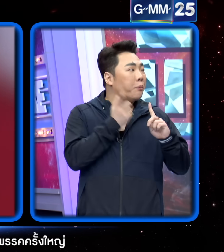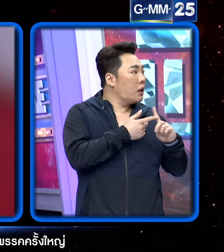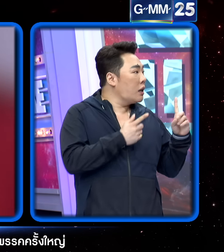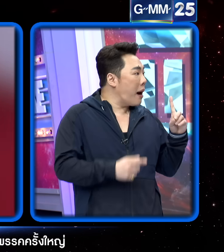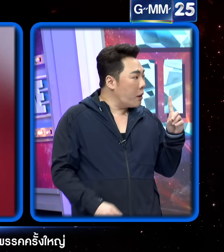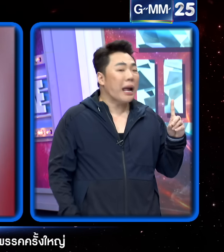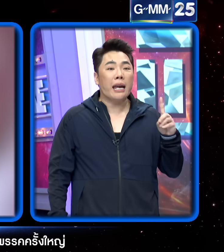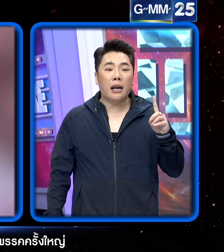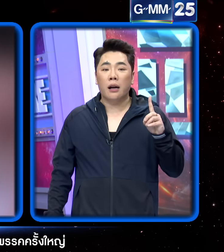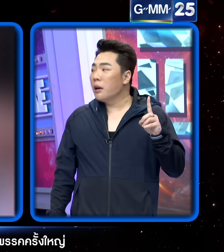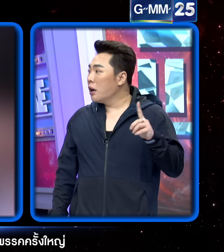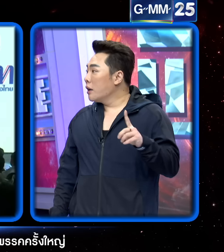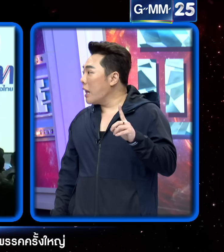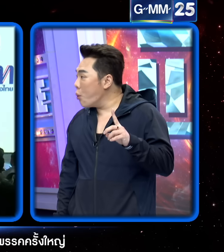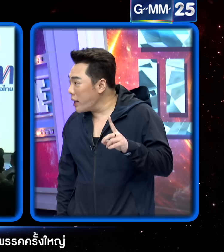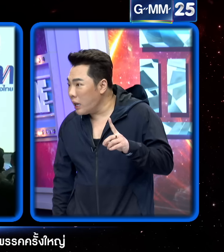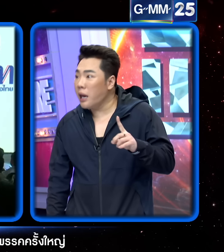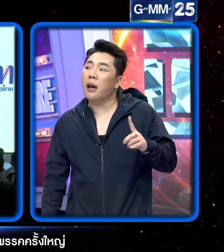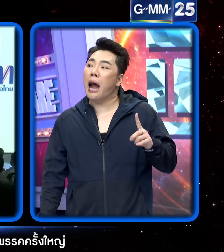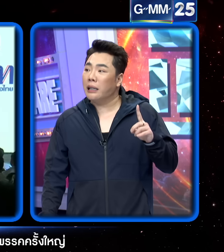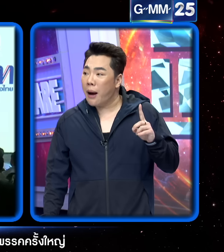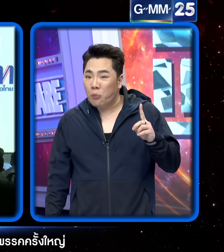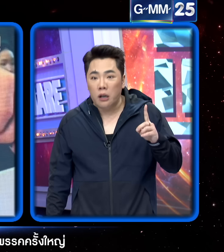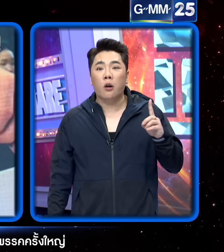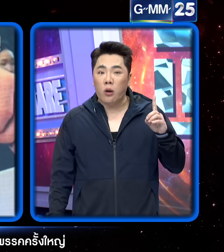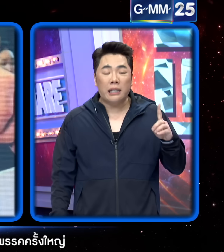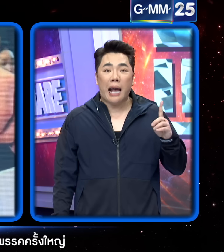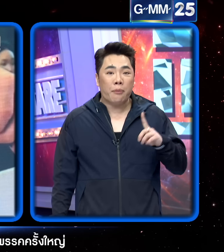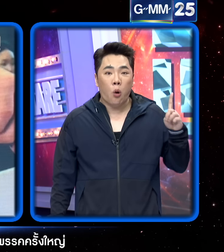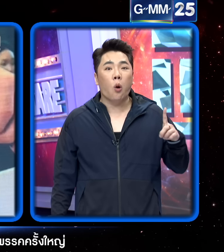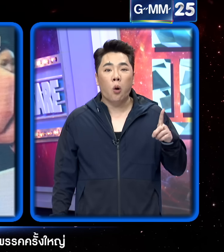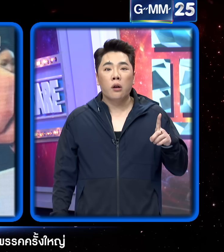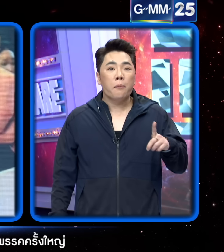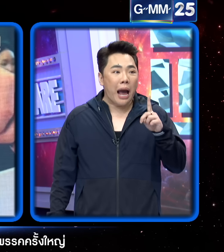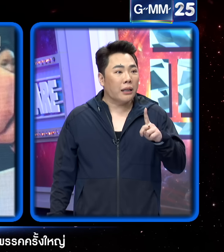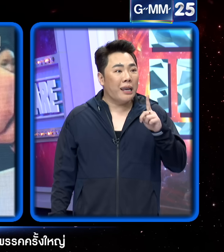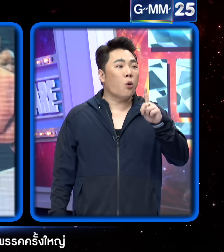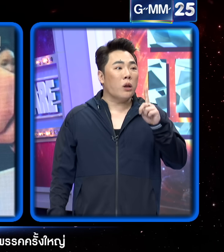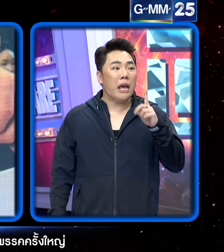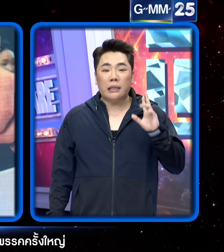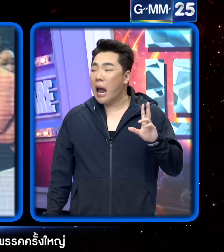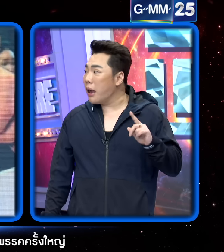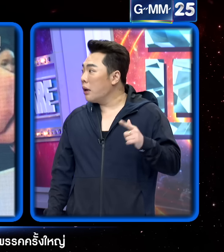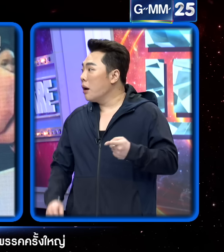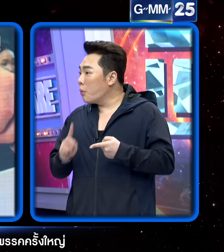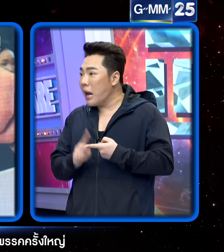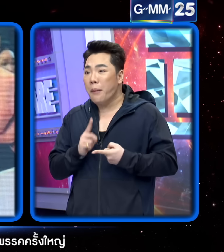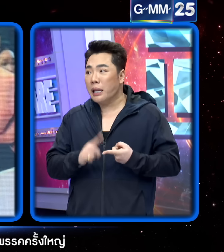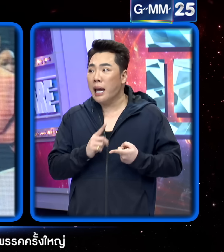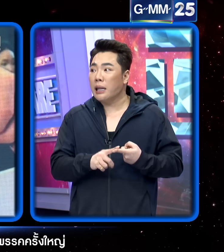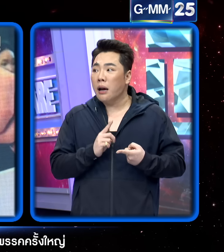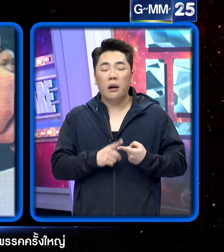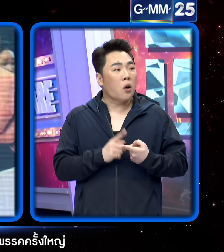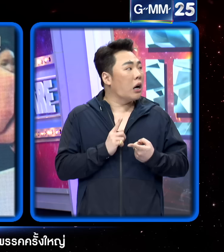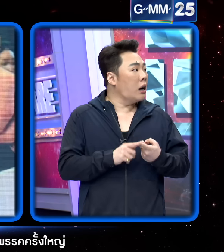อันดับหนึ่งคือพรรคเพื่อไทยนะ ครับ ณวันนี้อันดับหนึ่งของอีสานโพพรรคที่คนอยากจะให้บริหาร